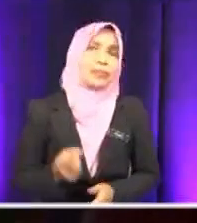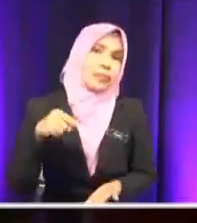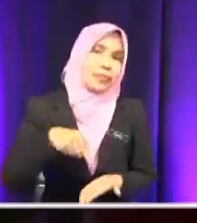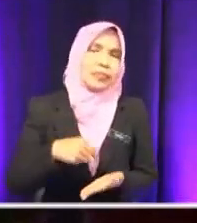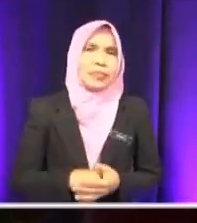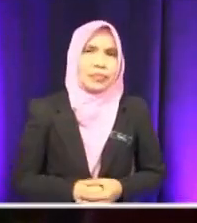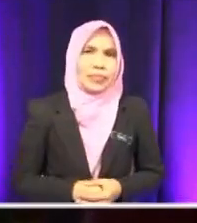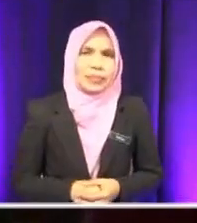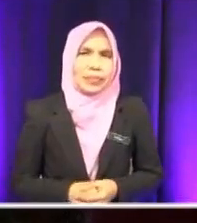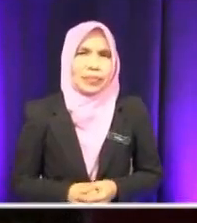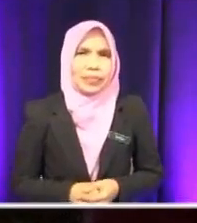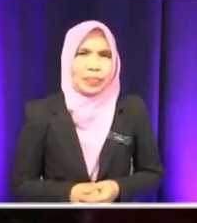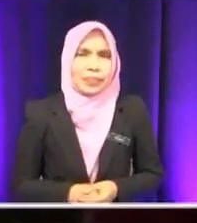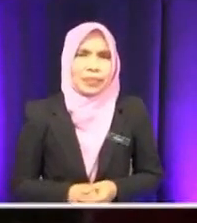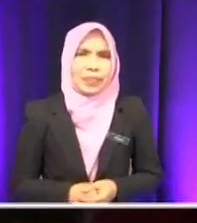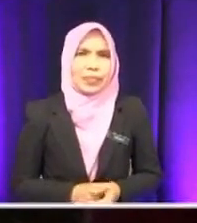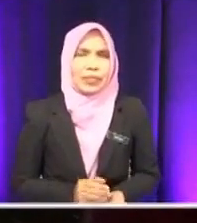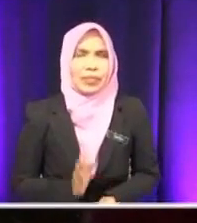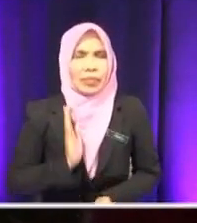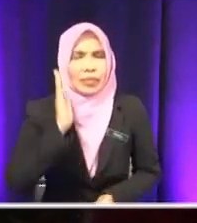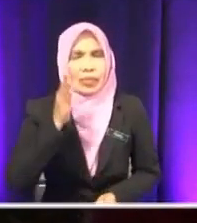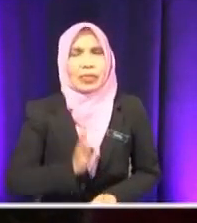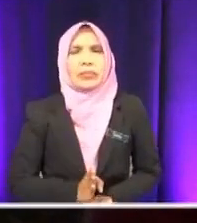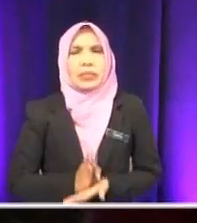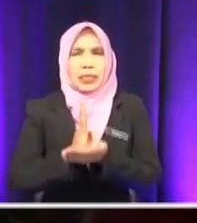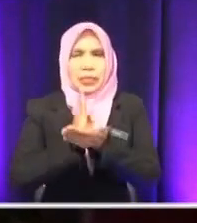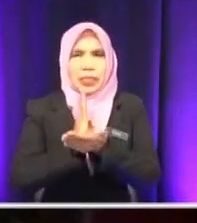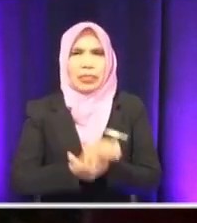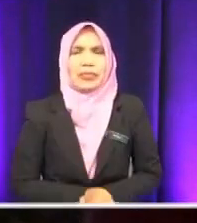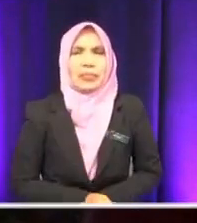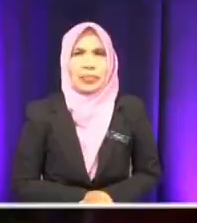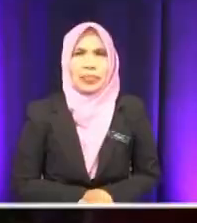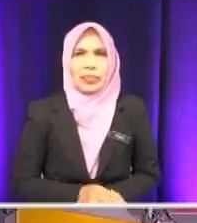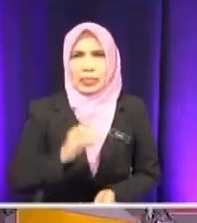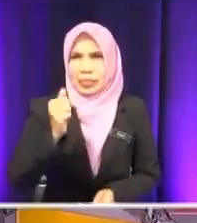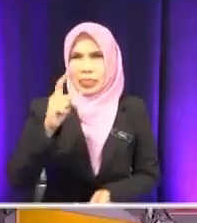akan membantu mereka mendapatkan markah yang baik dan SPF Oke terima kasih